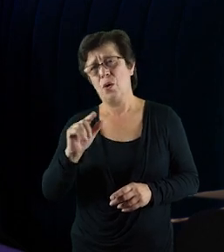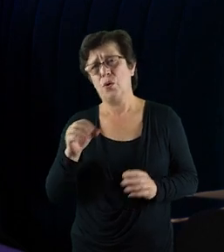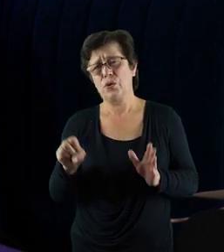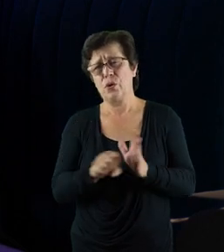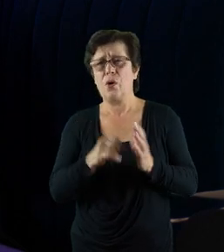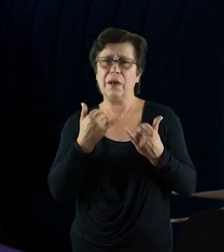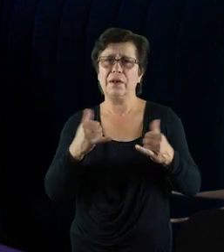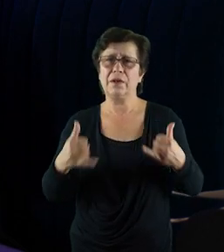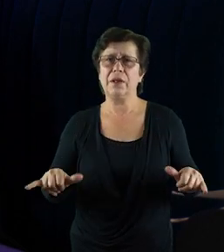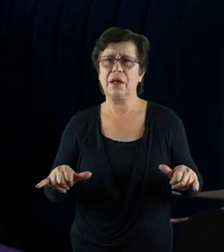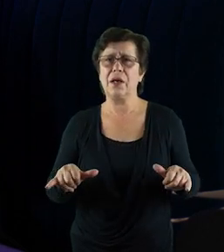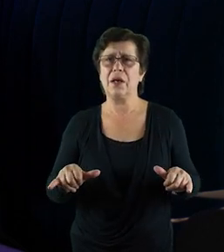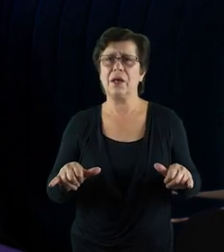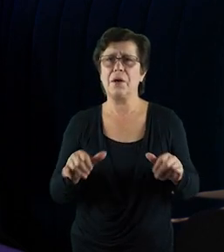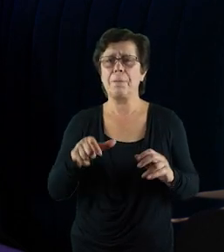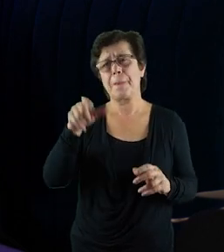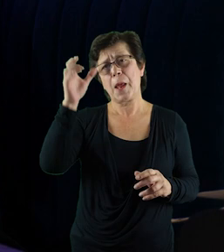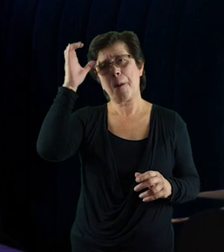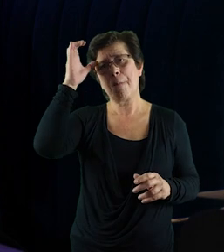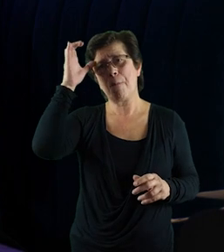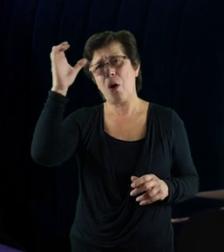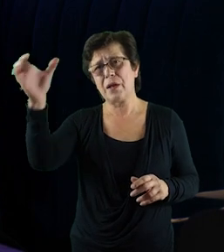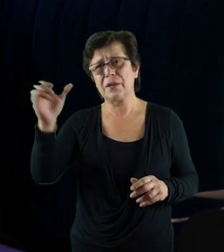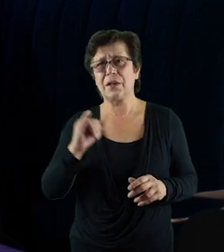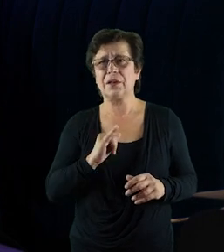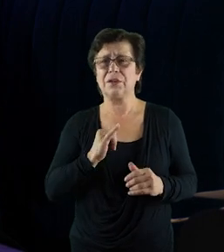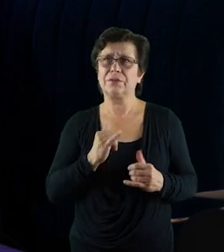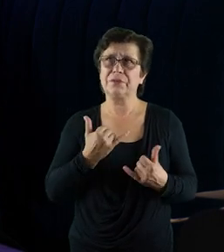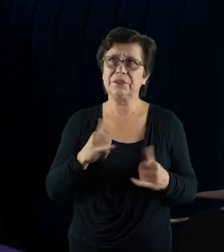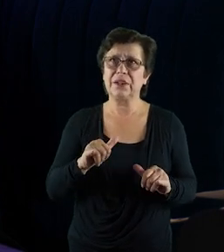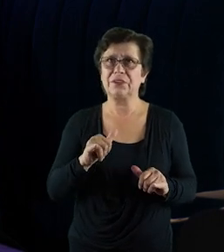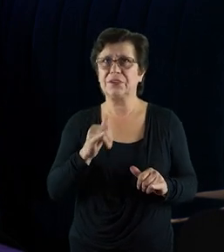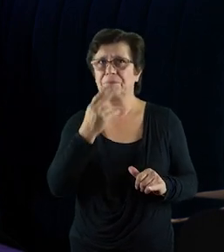bardzo taki interesujący, skomplikowany stosunek.